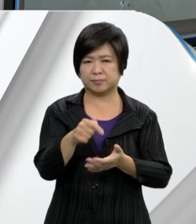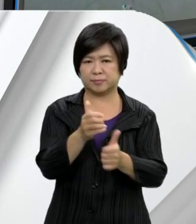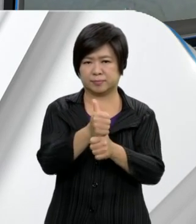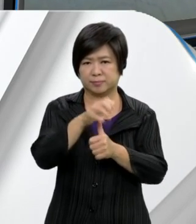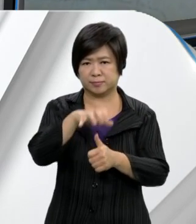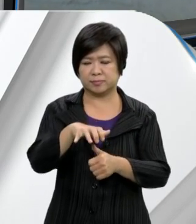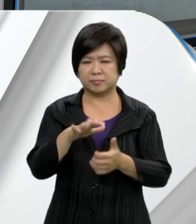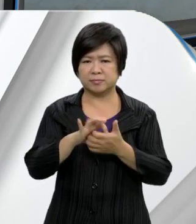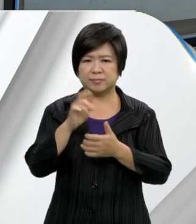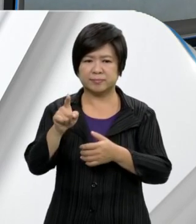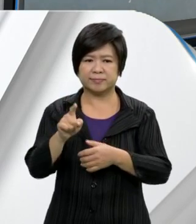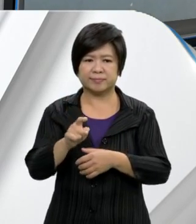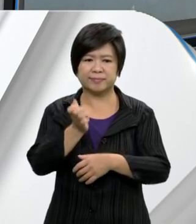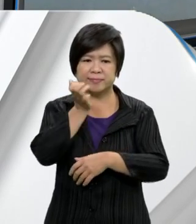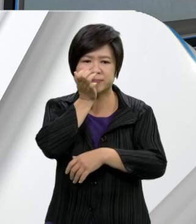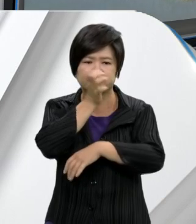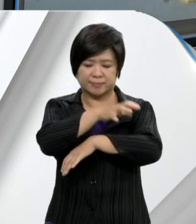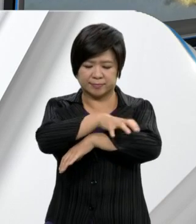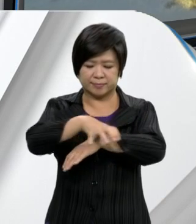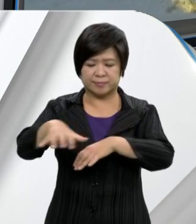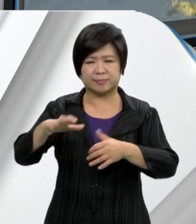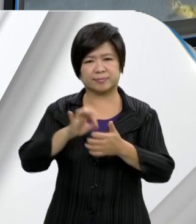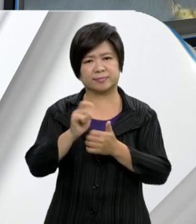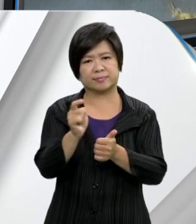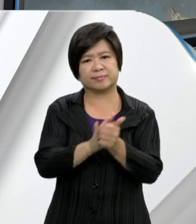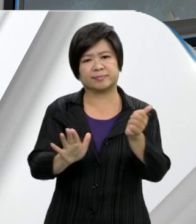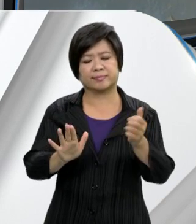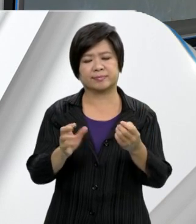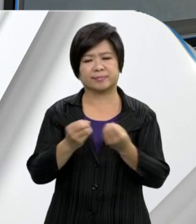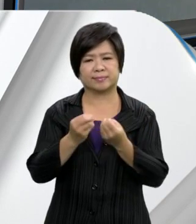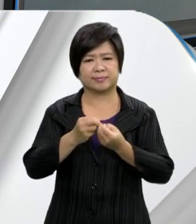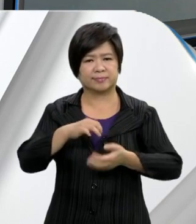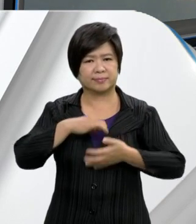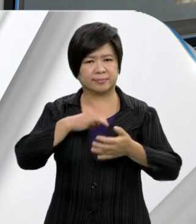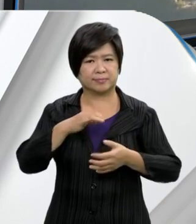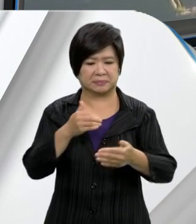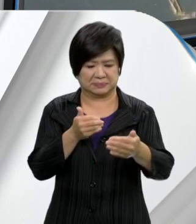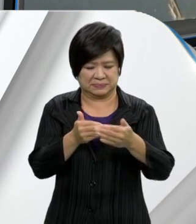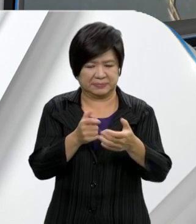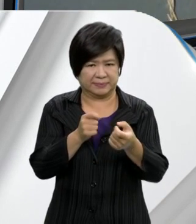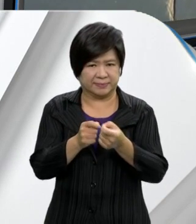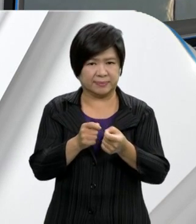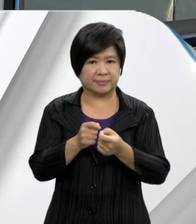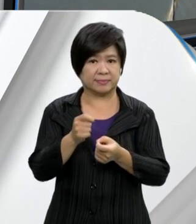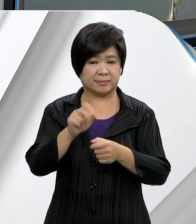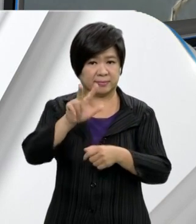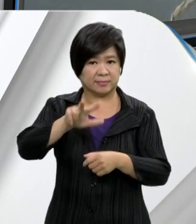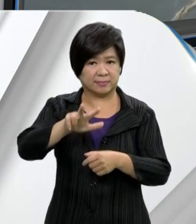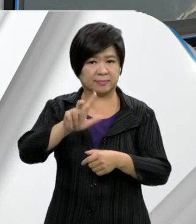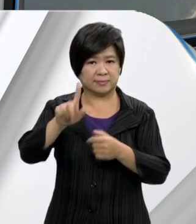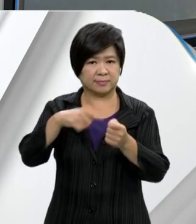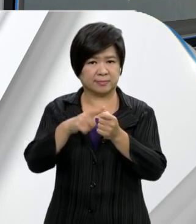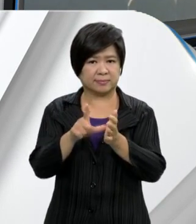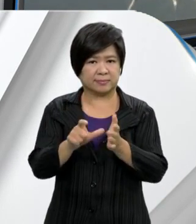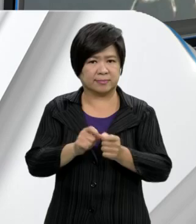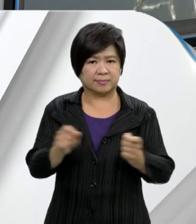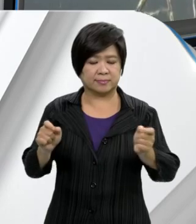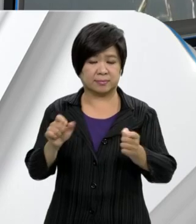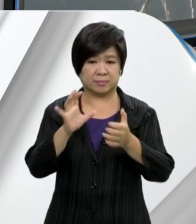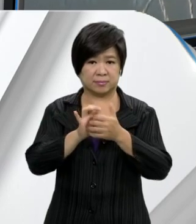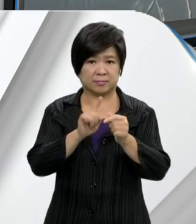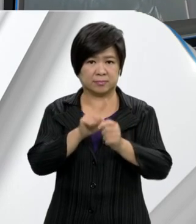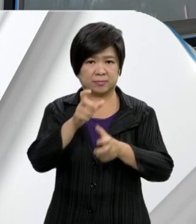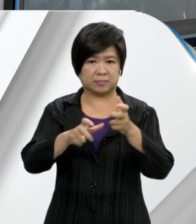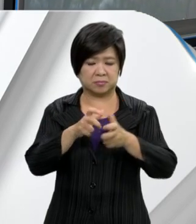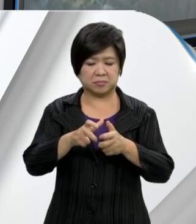长2.4公里，突然拆铁环保团体动手，如今就7000年历史俄罗斯，会因为中秋的开发